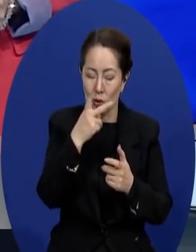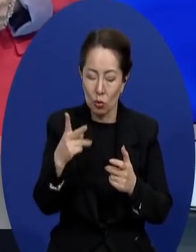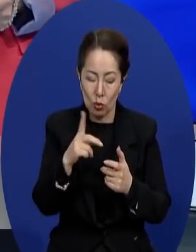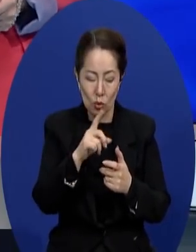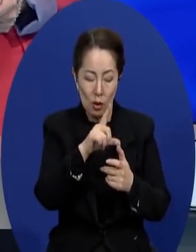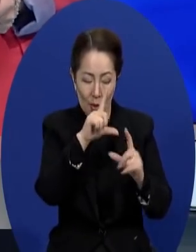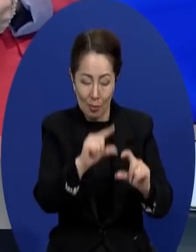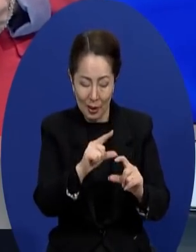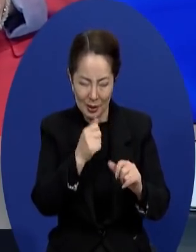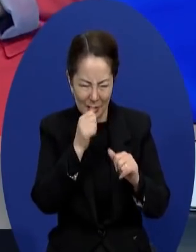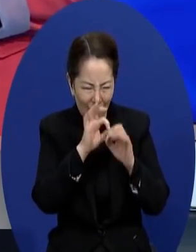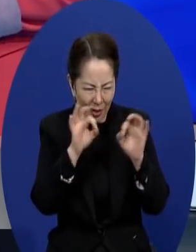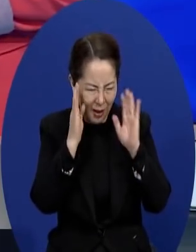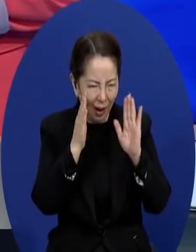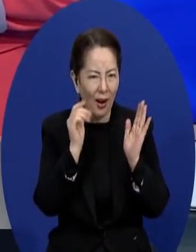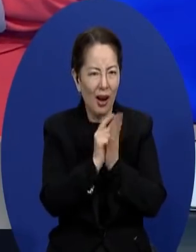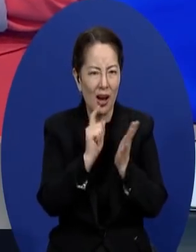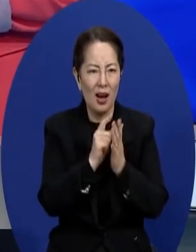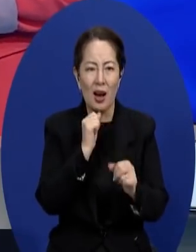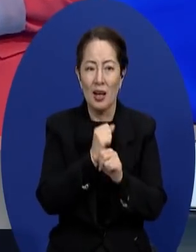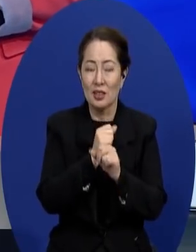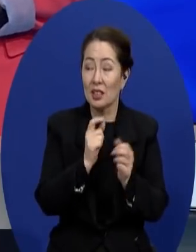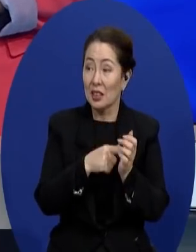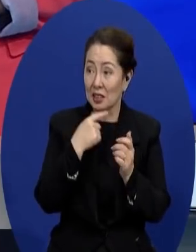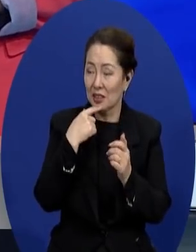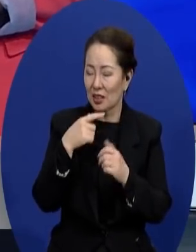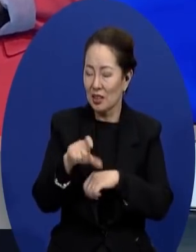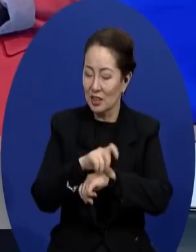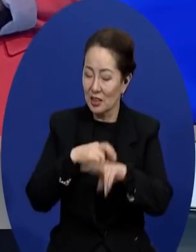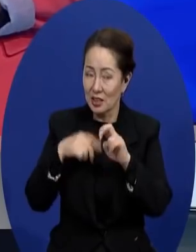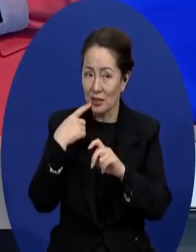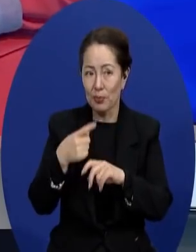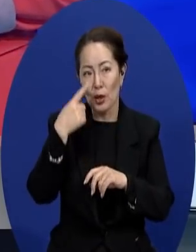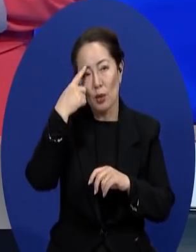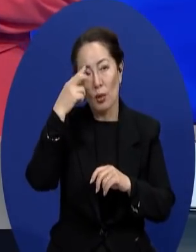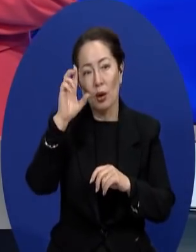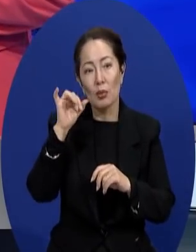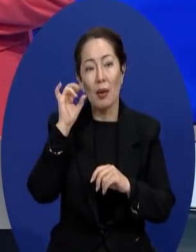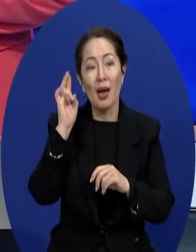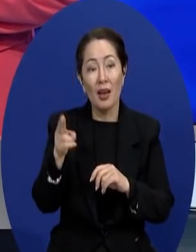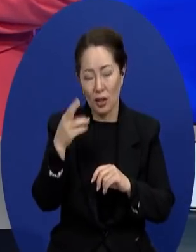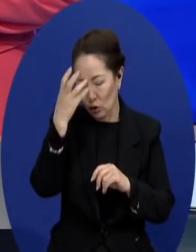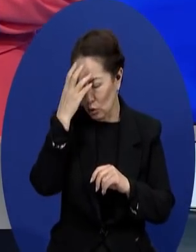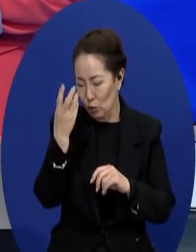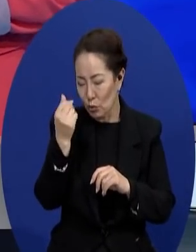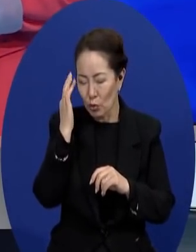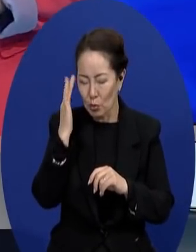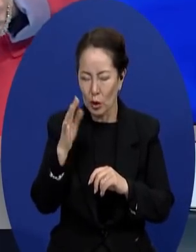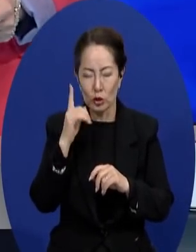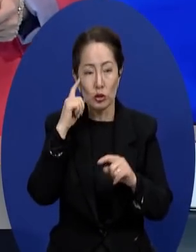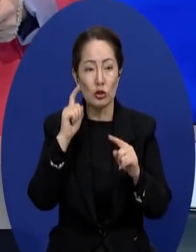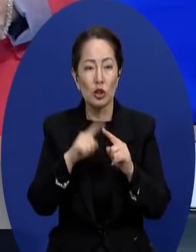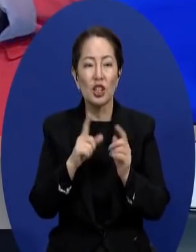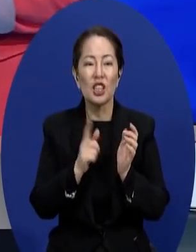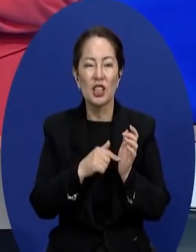одоо анхааралтай ажиллахыг бол зарим шинжээчд хэлж байгаа юм. За гэхдээ Монгол банкны төрийн мөнгөний бодлого гол зорилт бол ялцчихгүй одоо хэрэглээний зээл